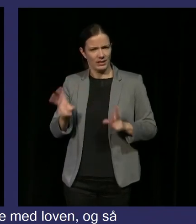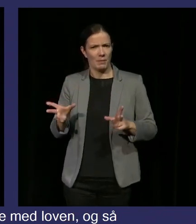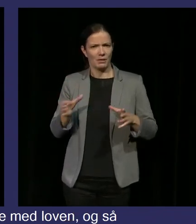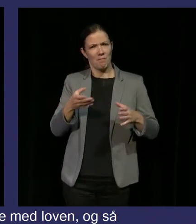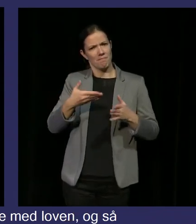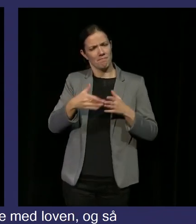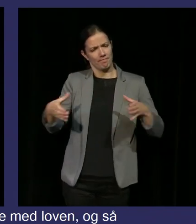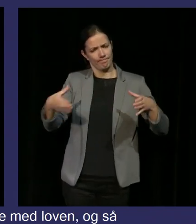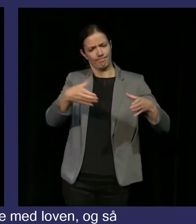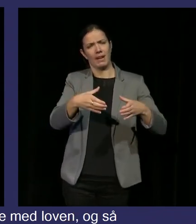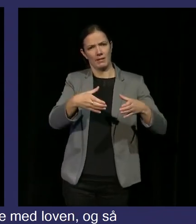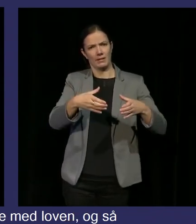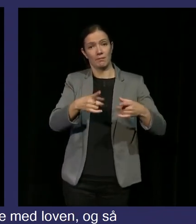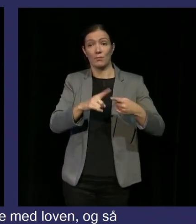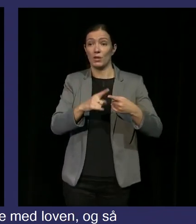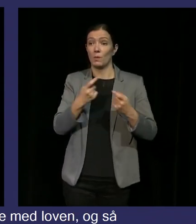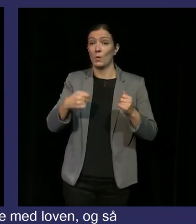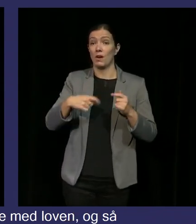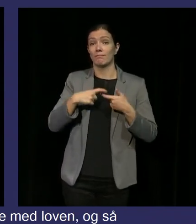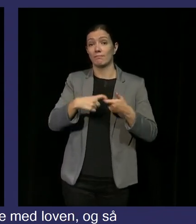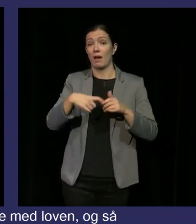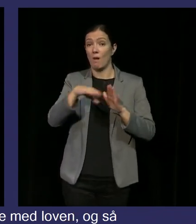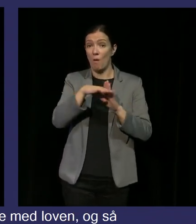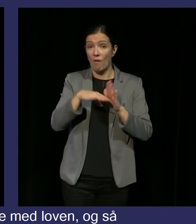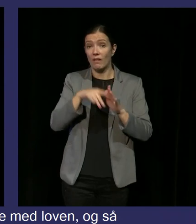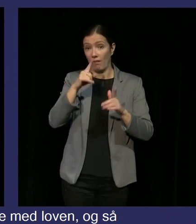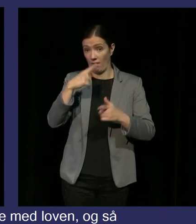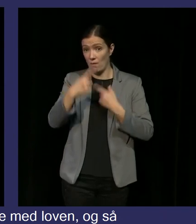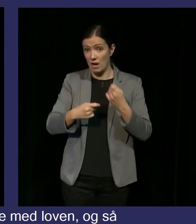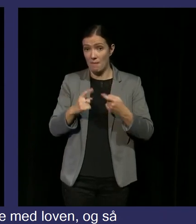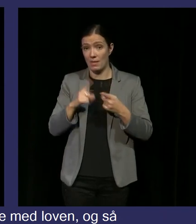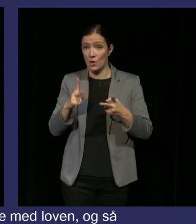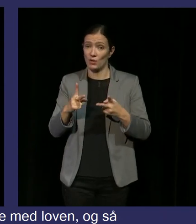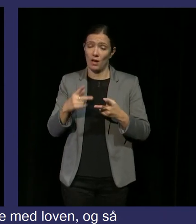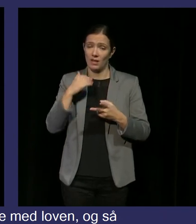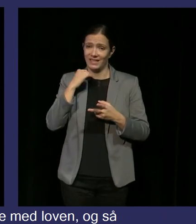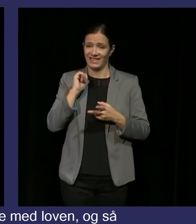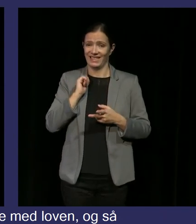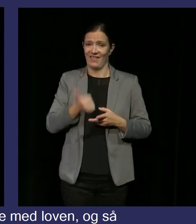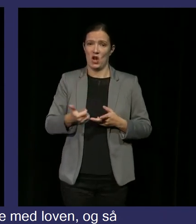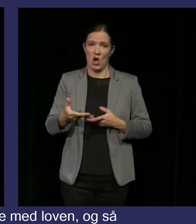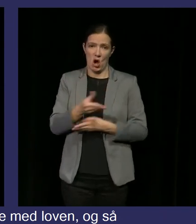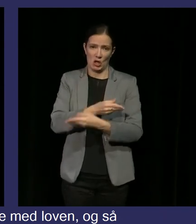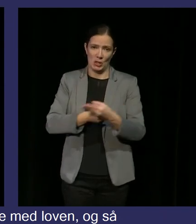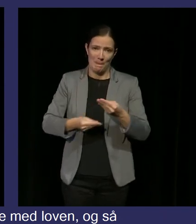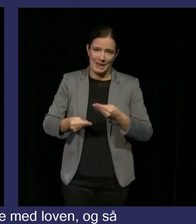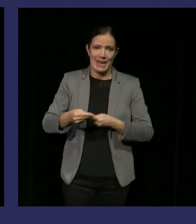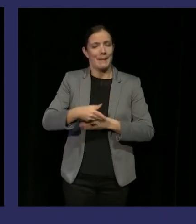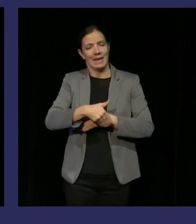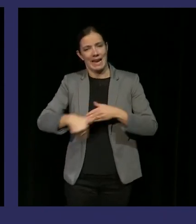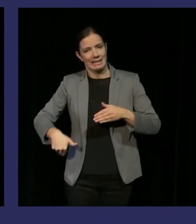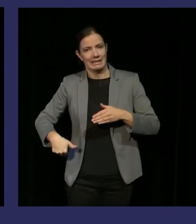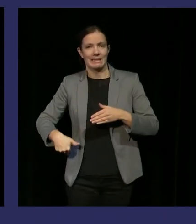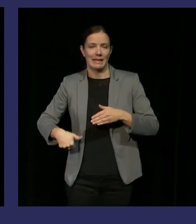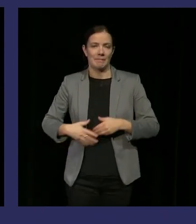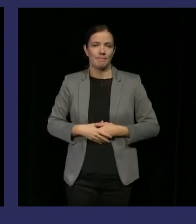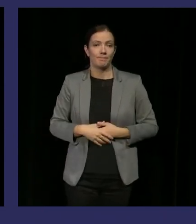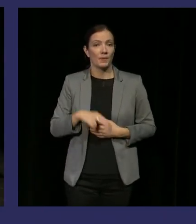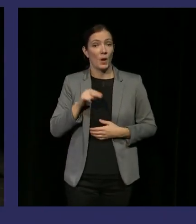klart at det finnes ting vi kan gjøre med loven, og så det ingen tvil om at økonomi alltid vil være en sånn begrensende faktor.